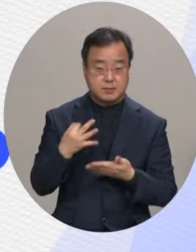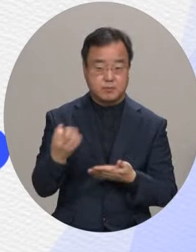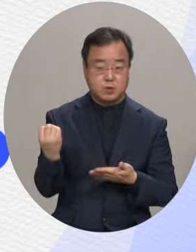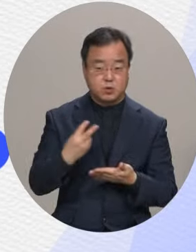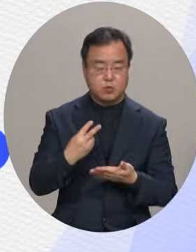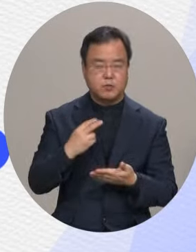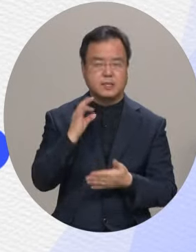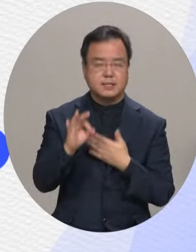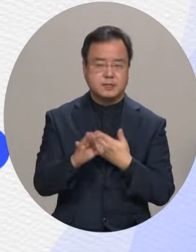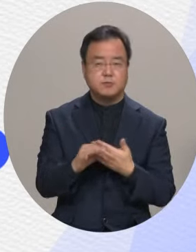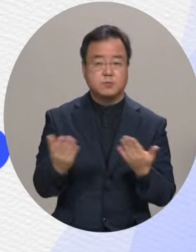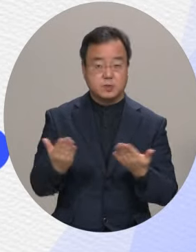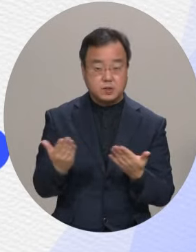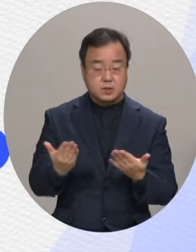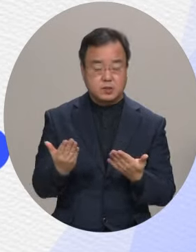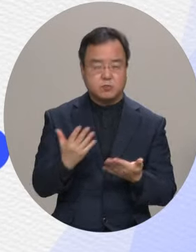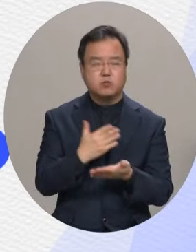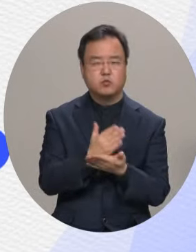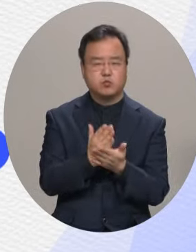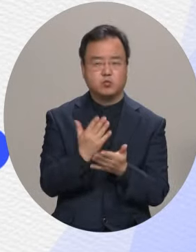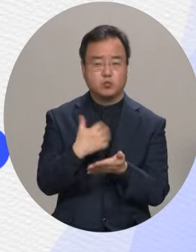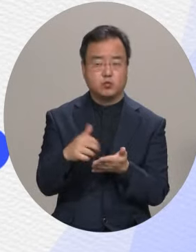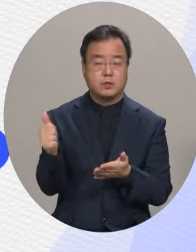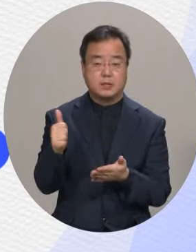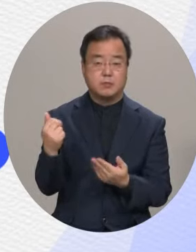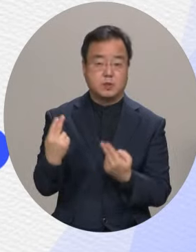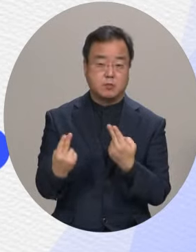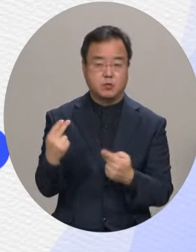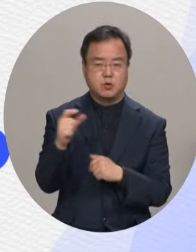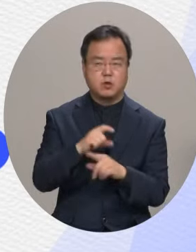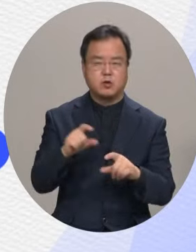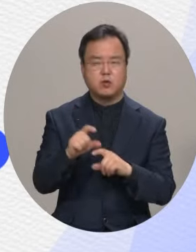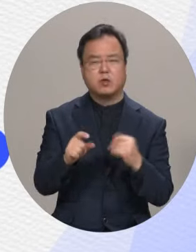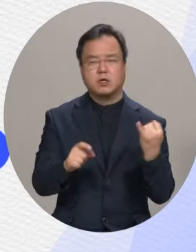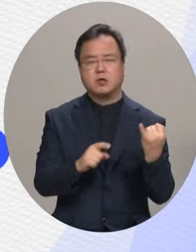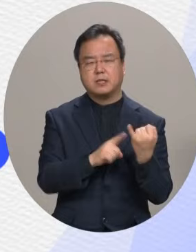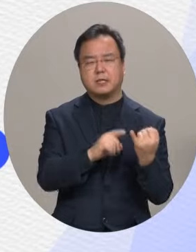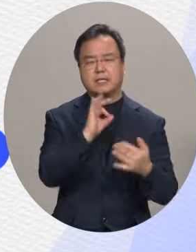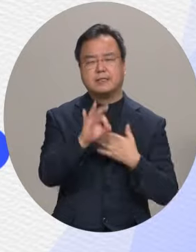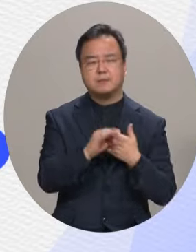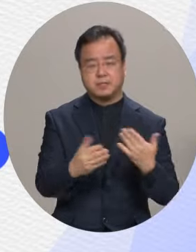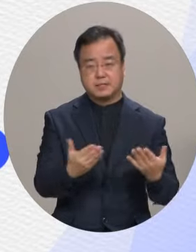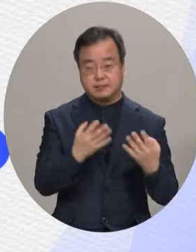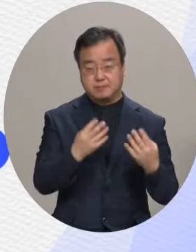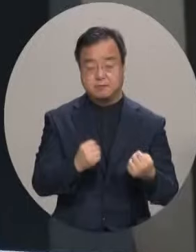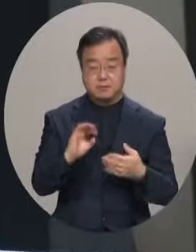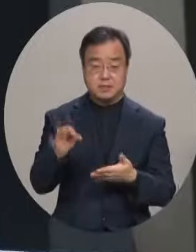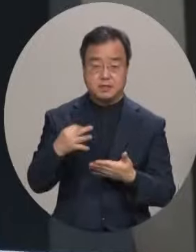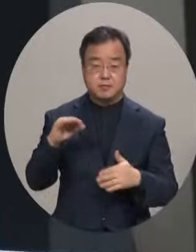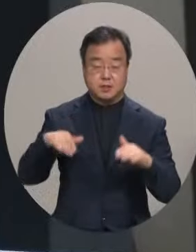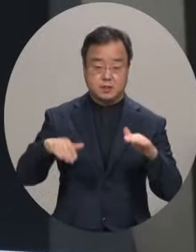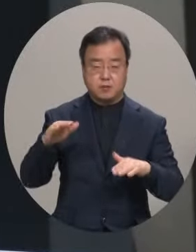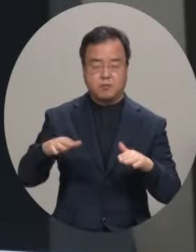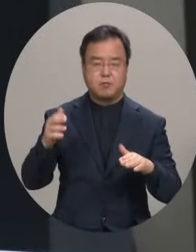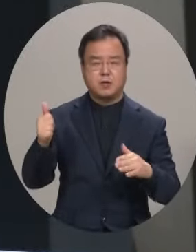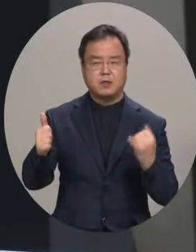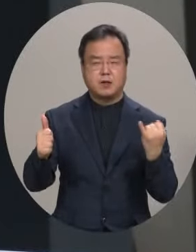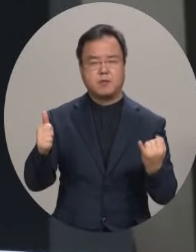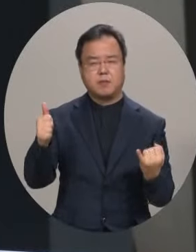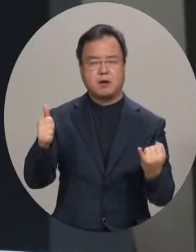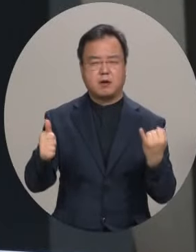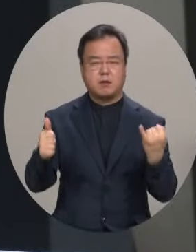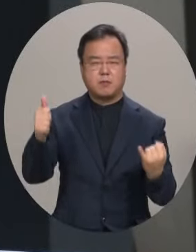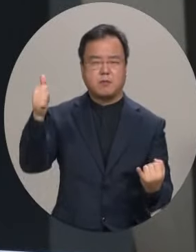비전형 등 비정규직 비율이 남자에 비해 더 높게 나타나고 있고 남녀 임금 격차도 30%